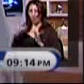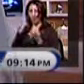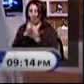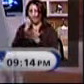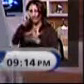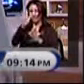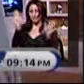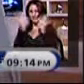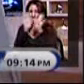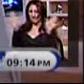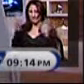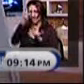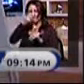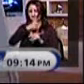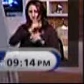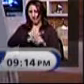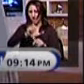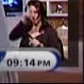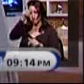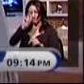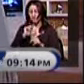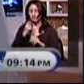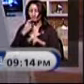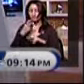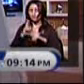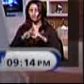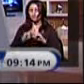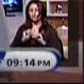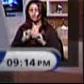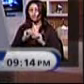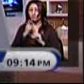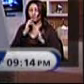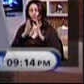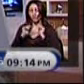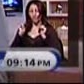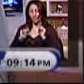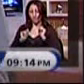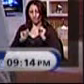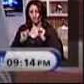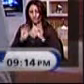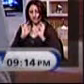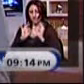بالظبط بالظبط، واخد بالك. فمفيش حاجة اسمها بقى ايه قائد